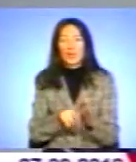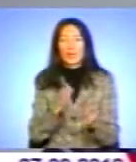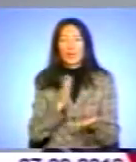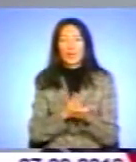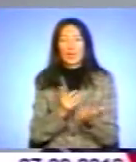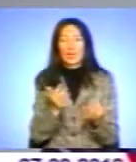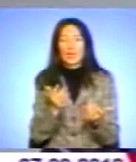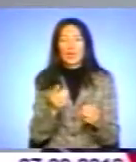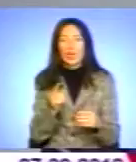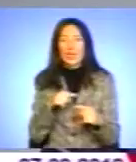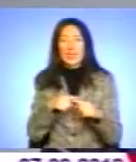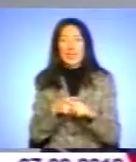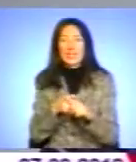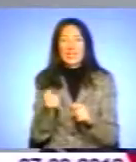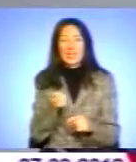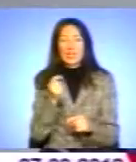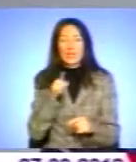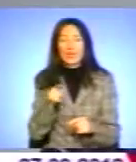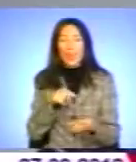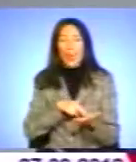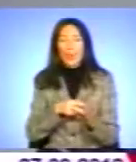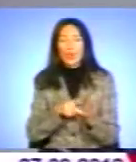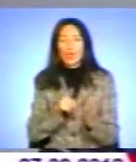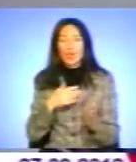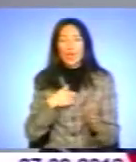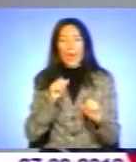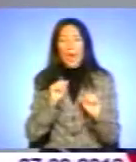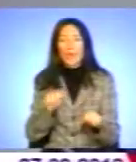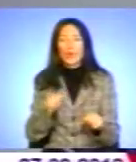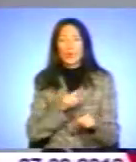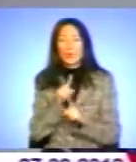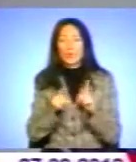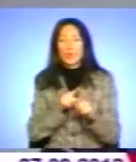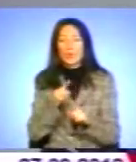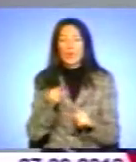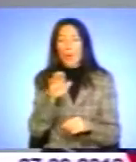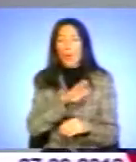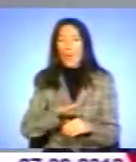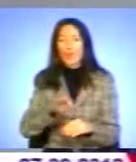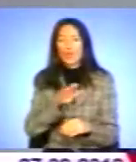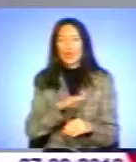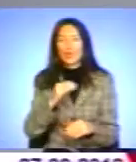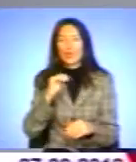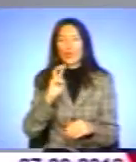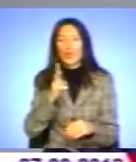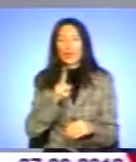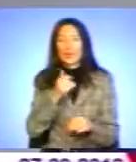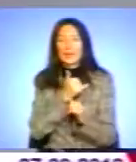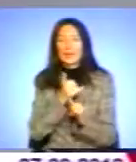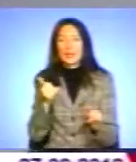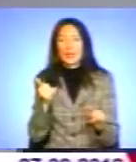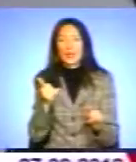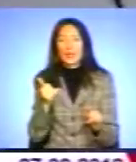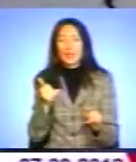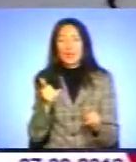Є ще технічні нюанси в тому плані, що я можу змінювати площину фокусування, чого не зроблю в звичайних фотоапаратах. Тут,